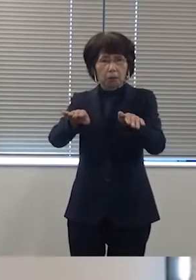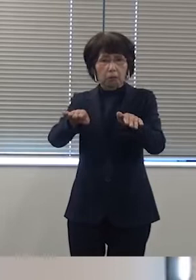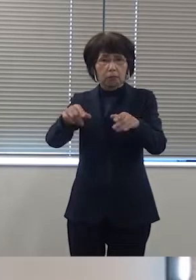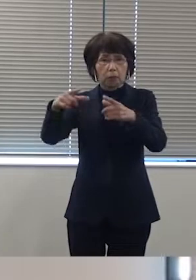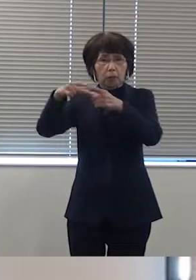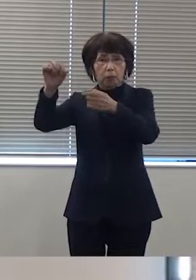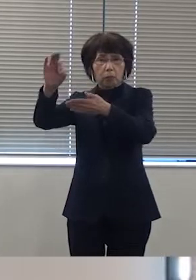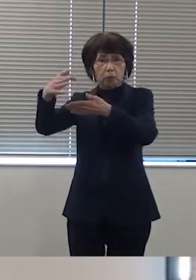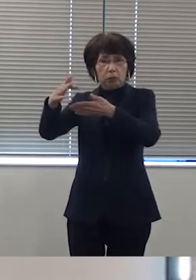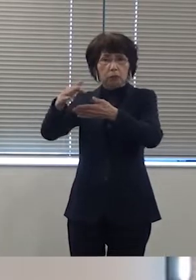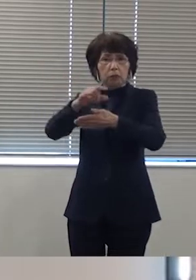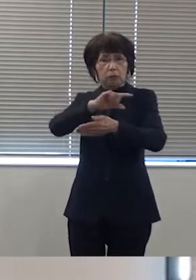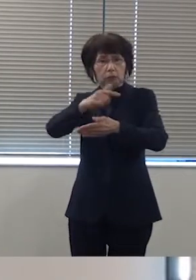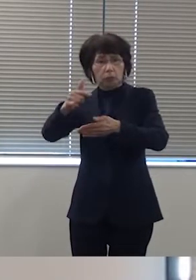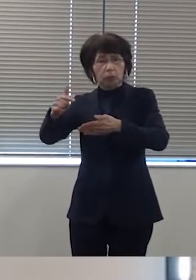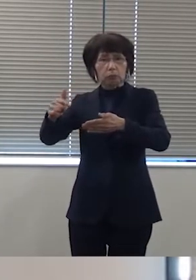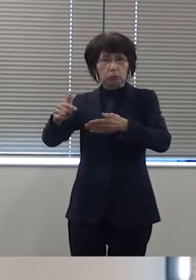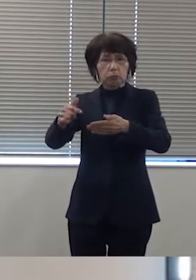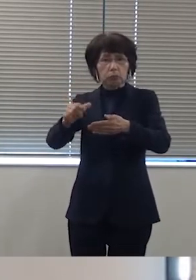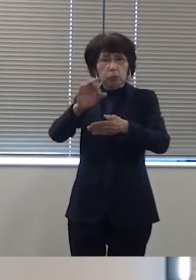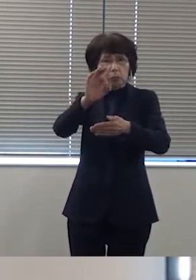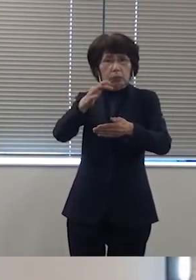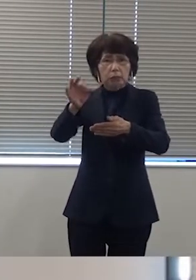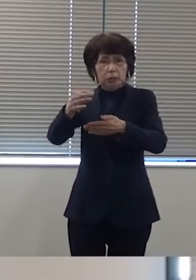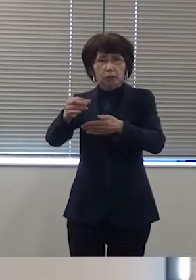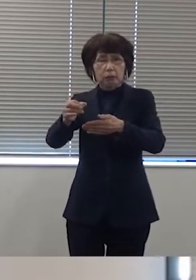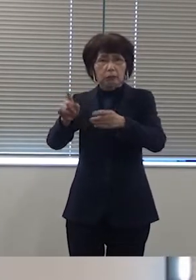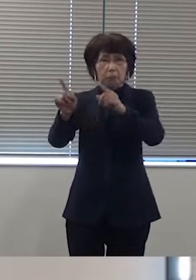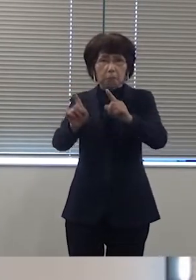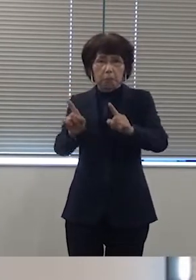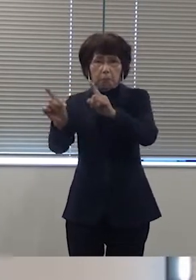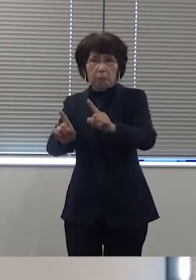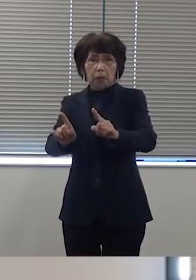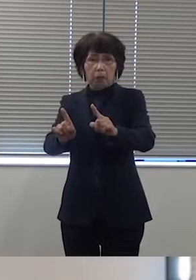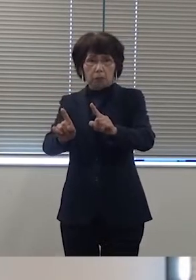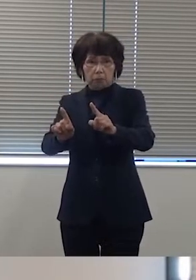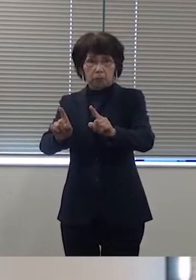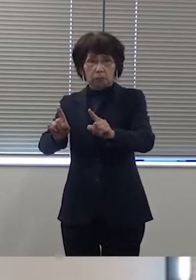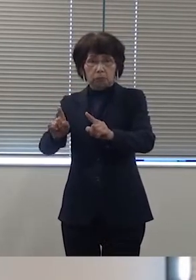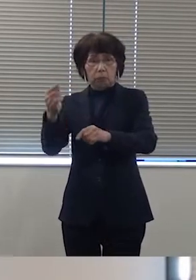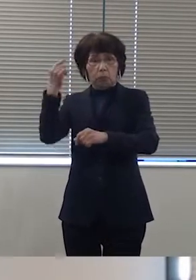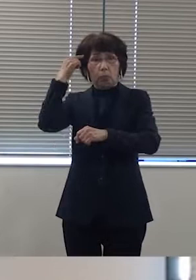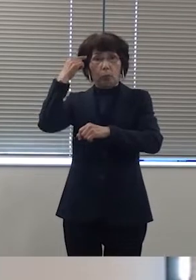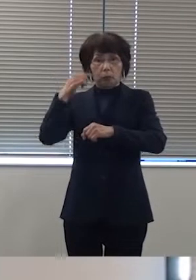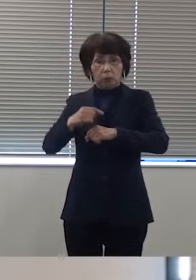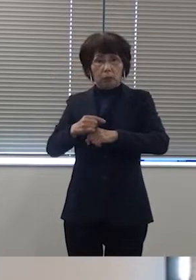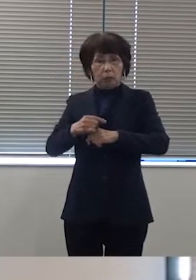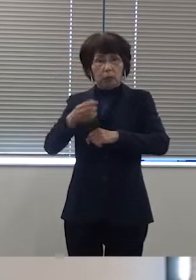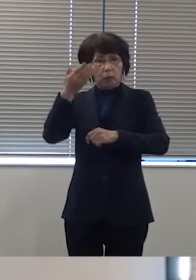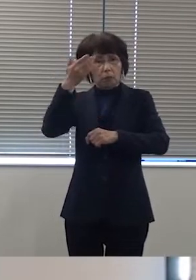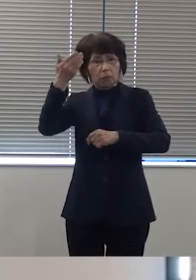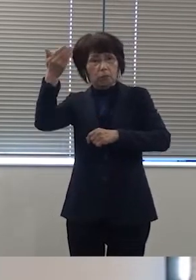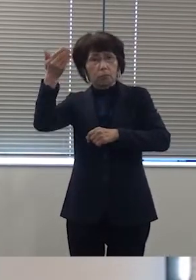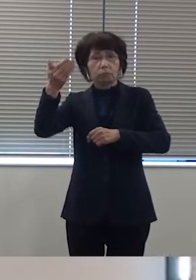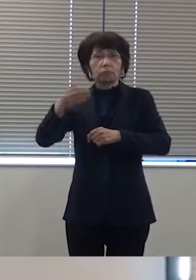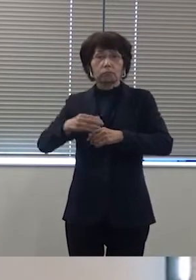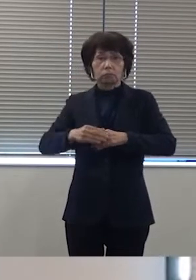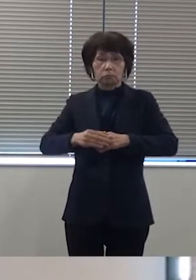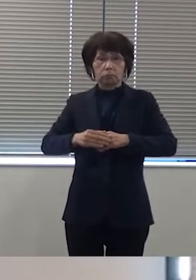収入、国税、市税、地方税ともに落ちるだろうというふうに言われてましたけれども、まあ、想定とし